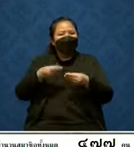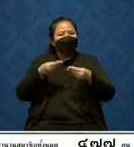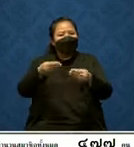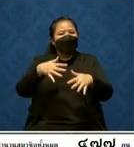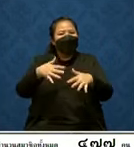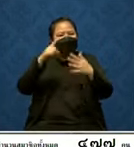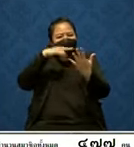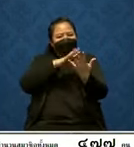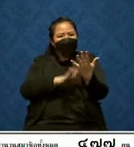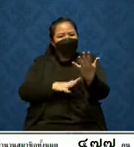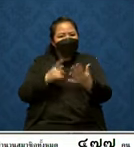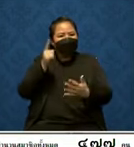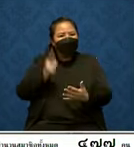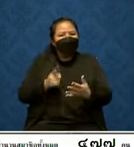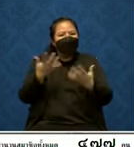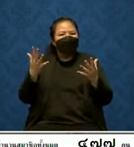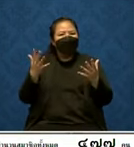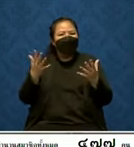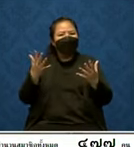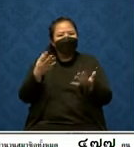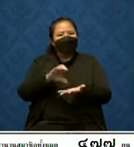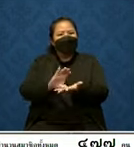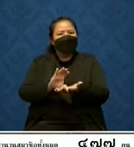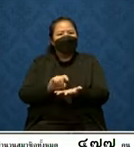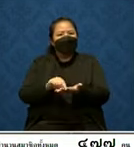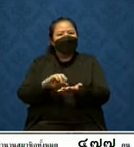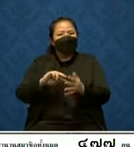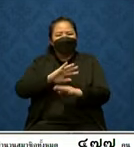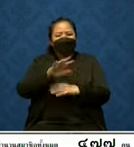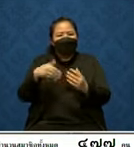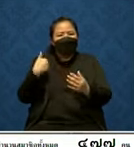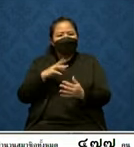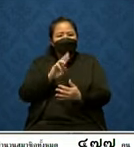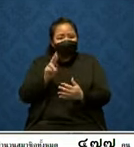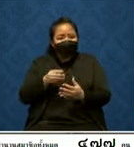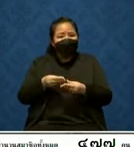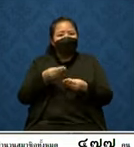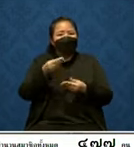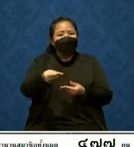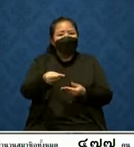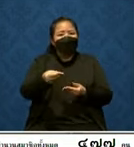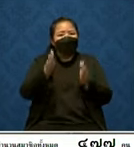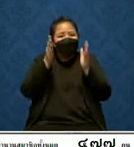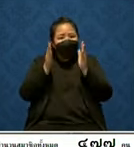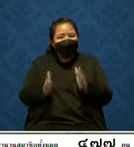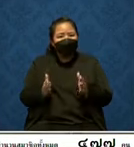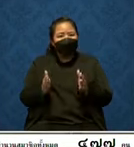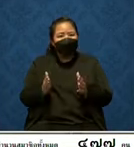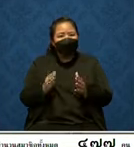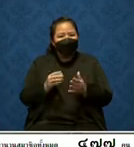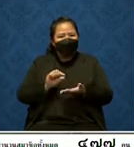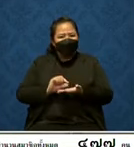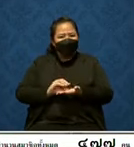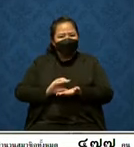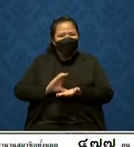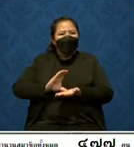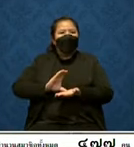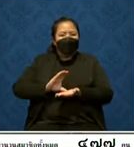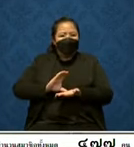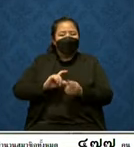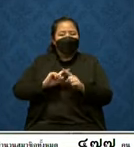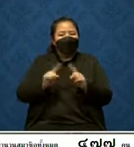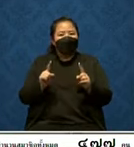างแท้จริงแม้ว่างบประมาณกว่าครึ่งถูกใช้จ่ายกับค่าตอบแทนบุคลากรสูงมากนะครับแต่ผ